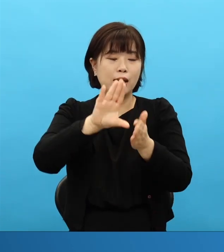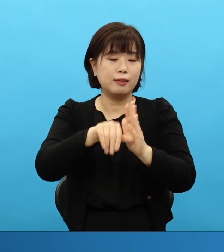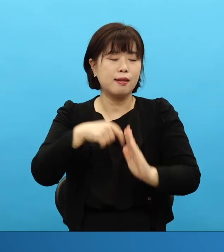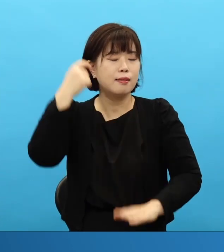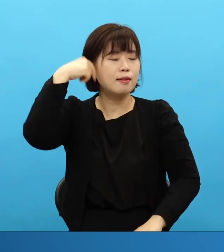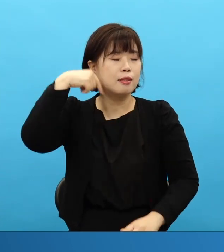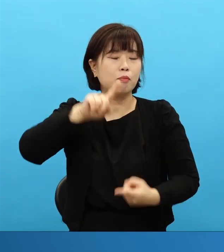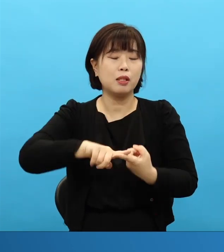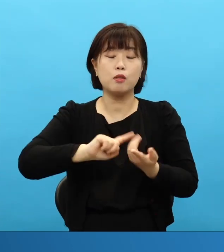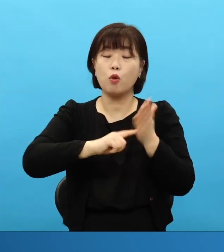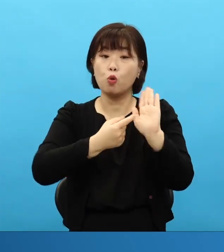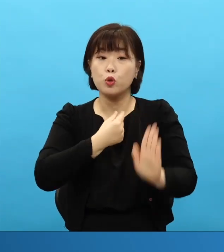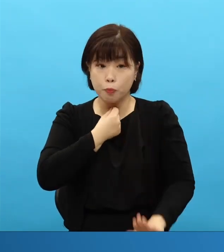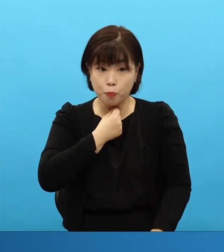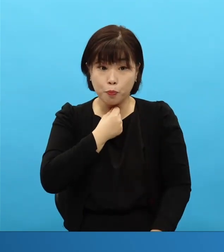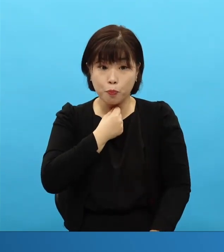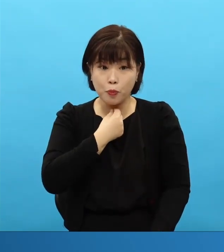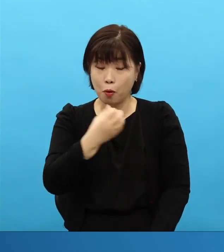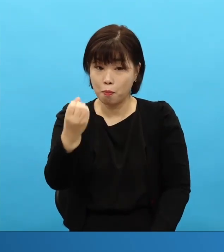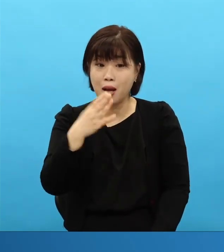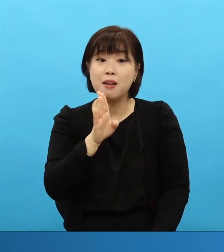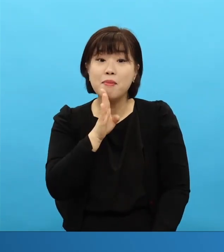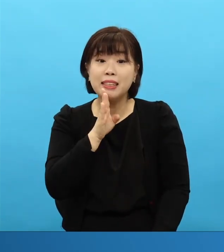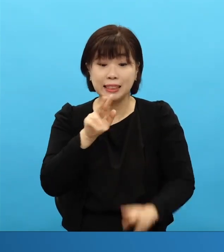해주시겠습니까? 떨려요.